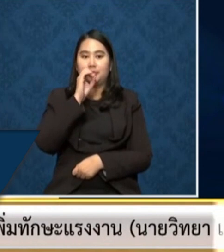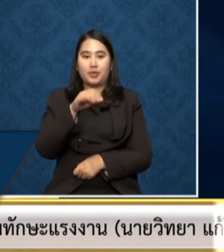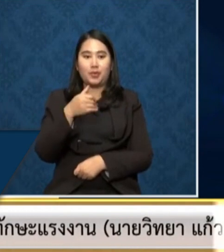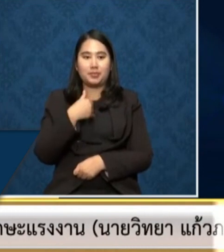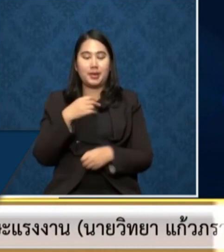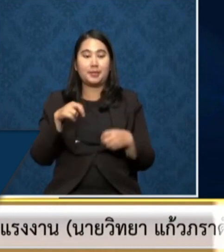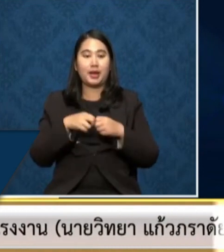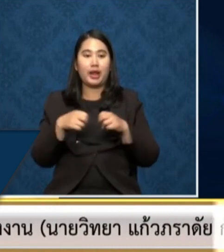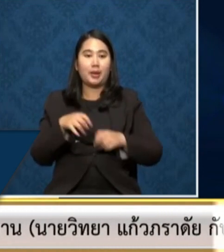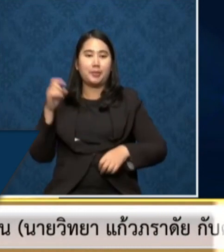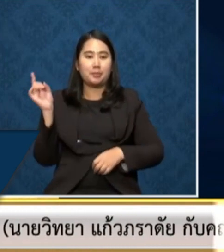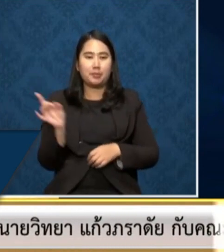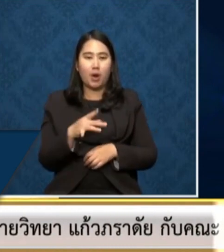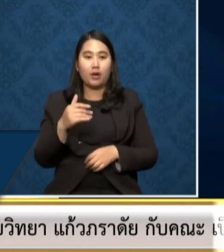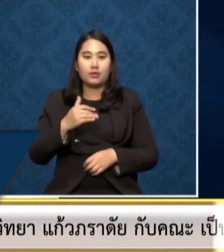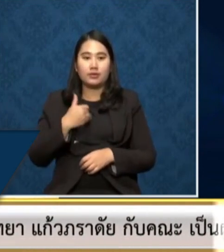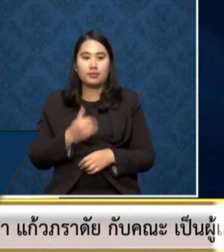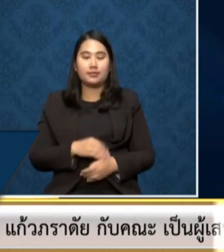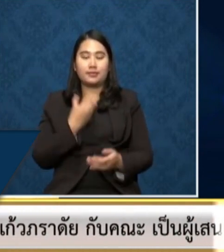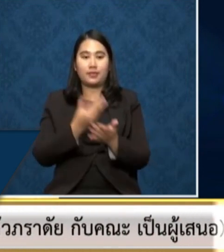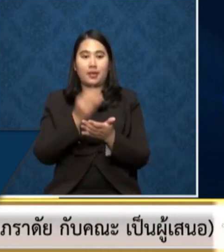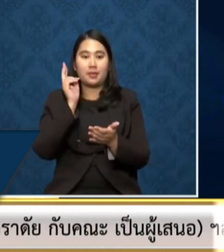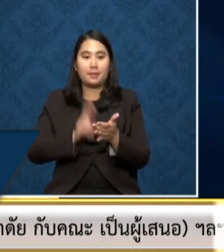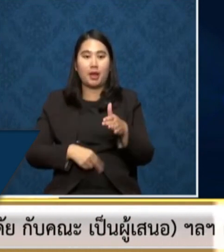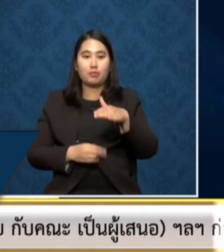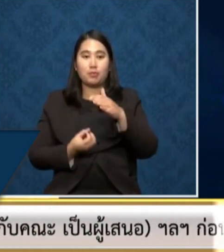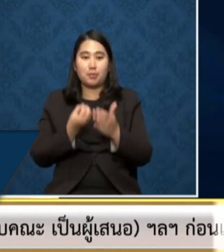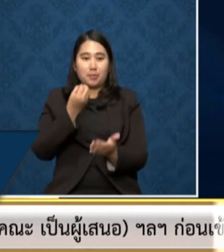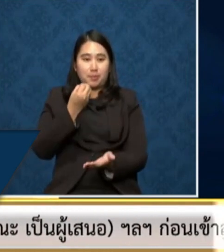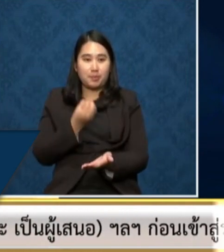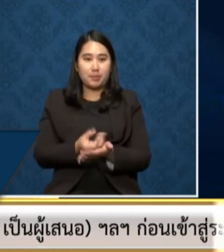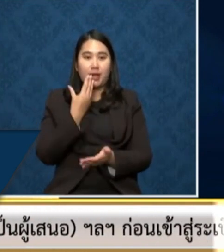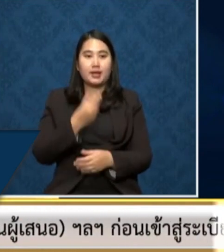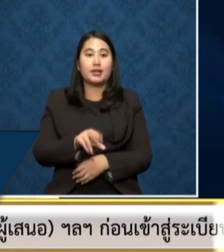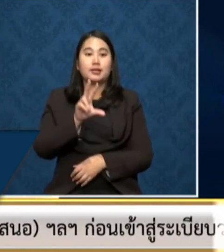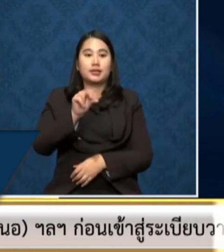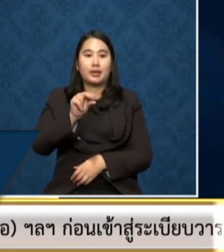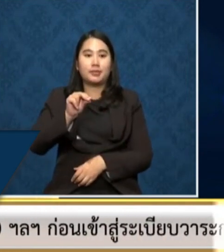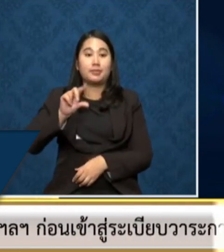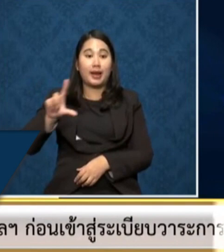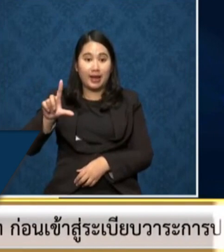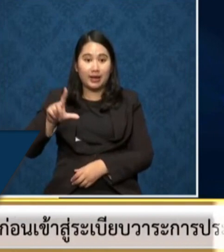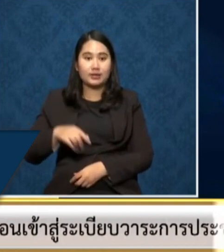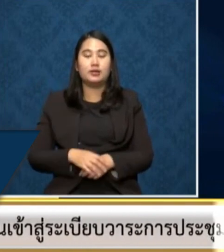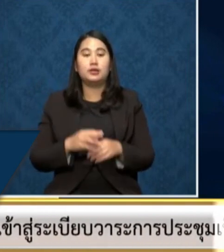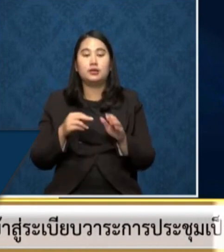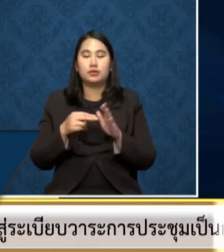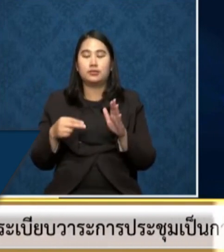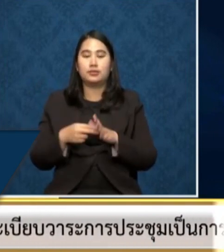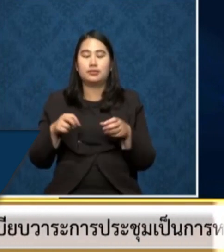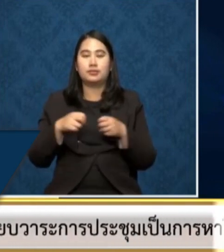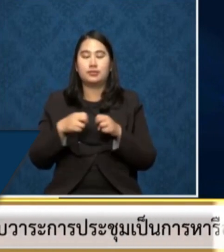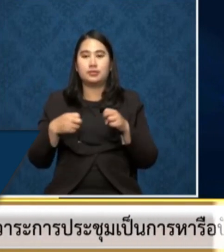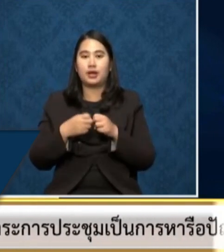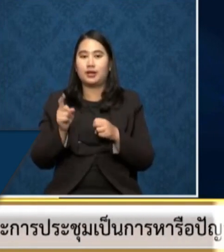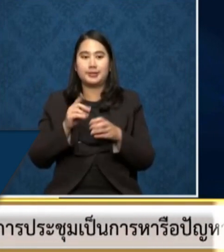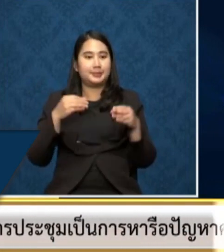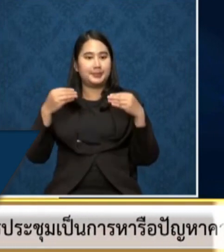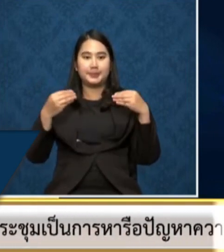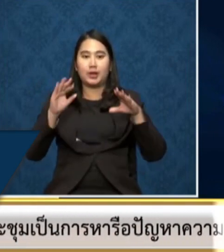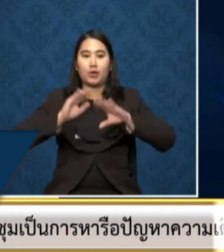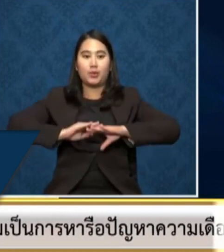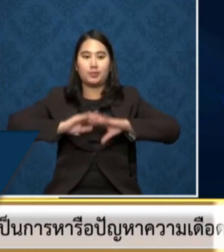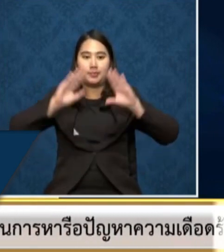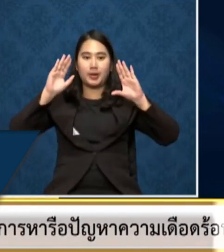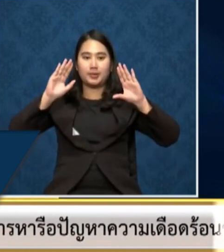รุนแรงบางกรณีมีโทษปรับสูงสุดถึง 30ล้านบาทและไม่สามารถยกเลิกและ